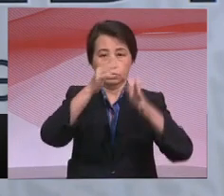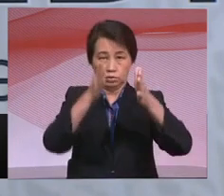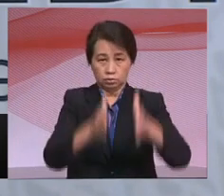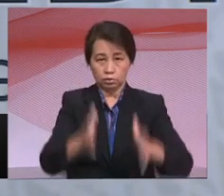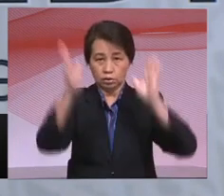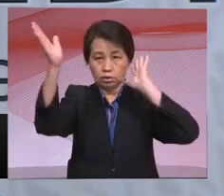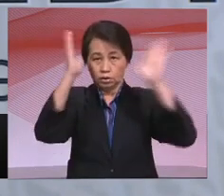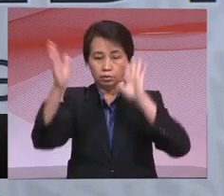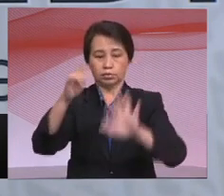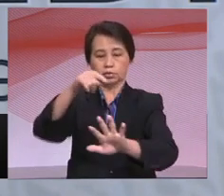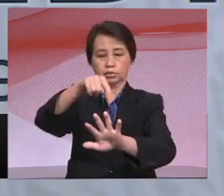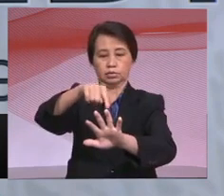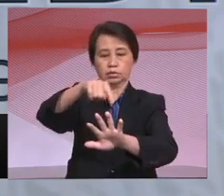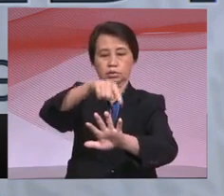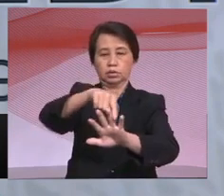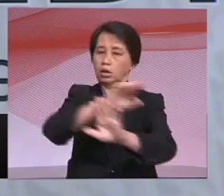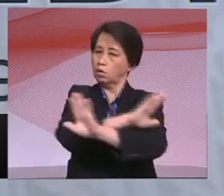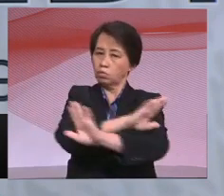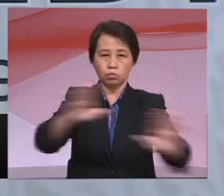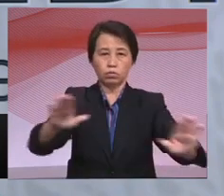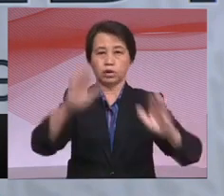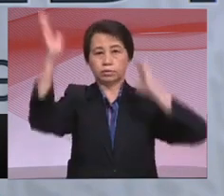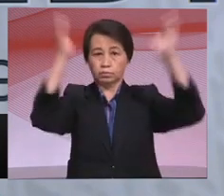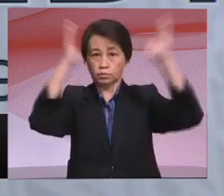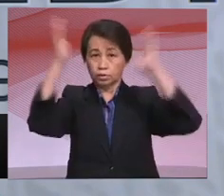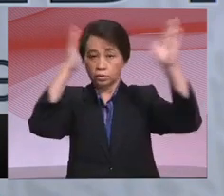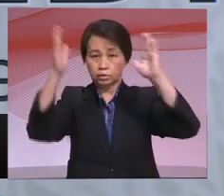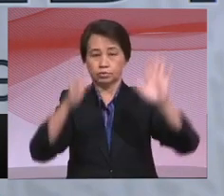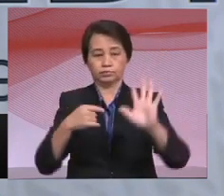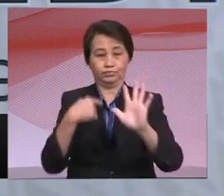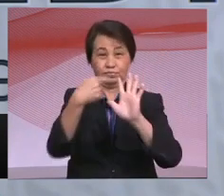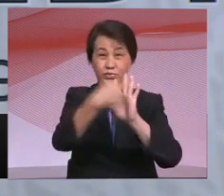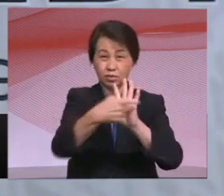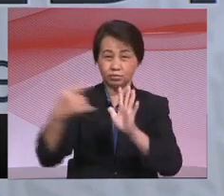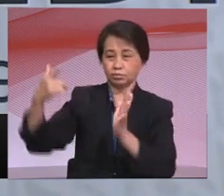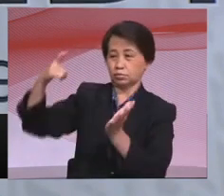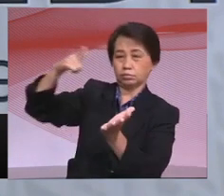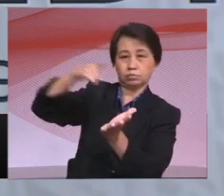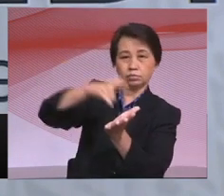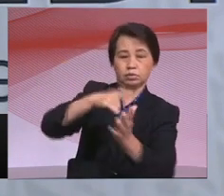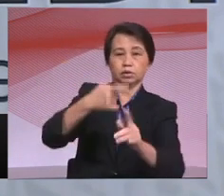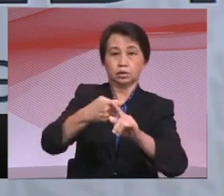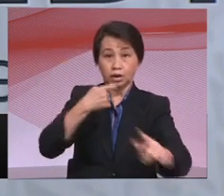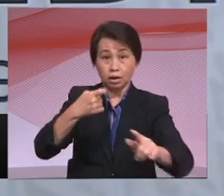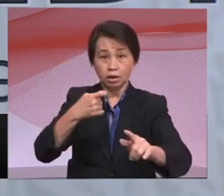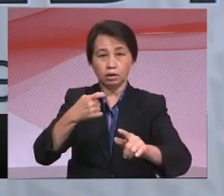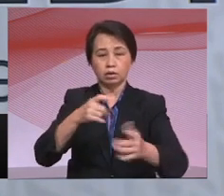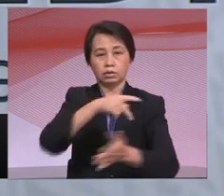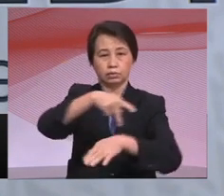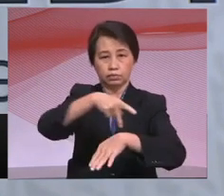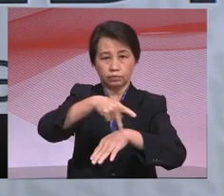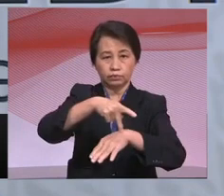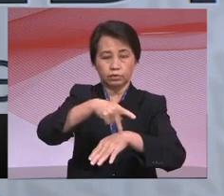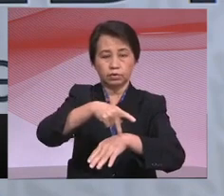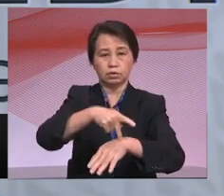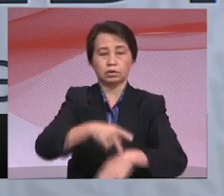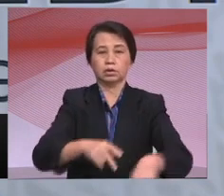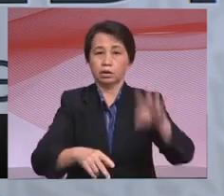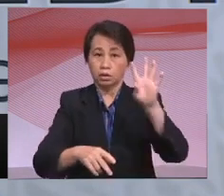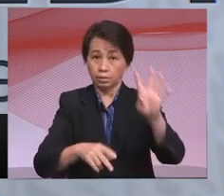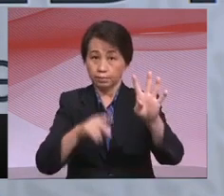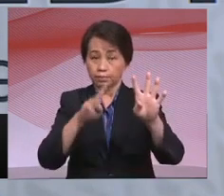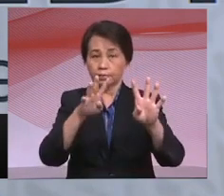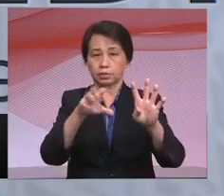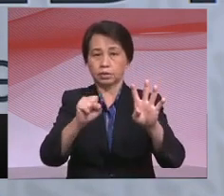Malaysia dan 2 bukan warga negara. 5 kes import tersebut adalah dari negara Filipina, iaitu 4